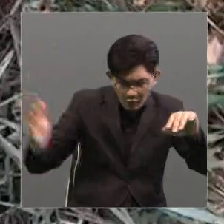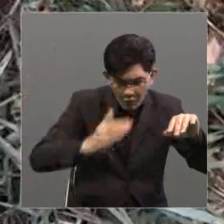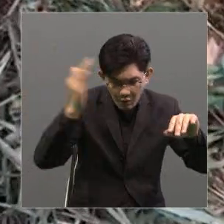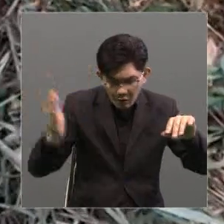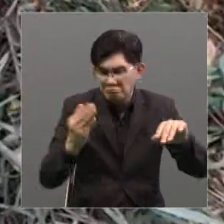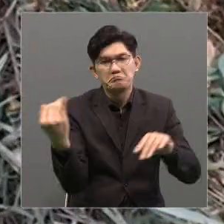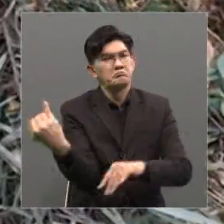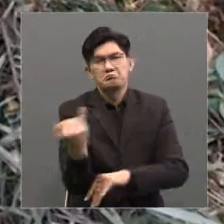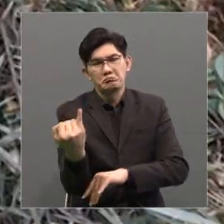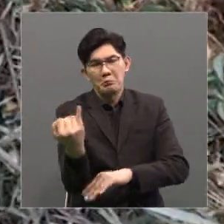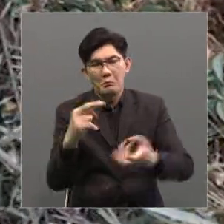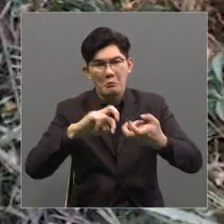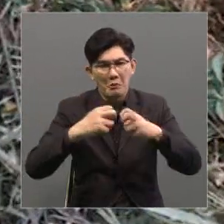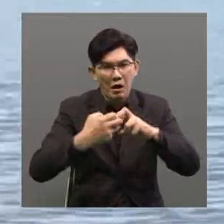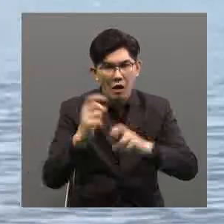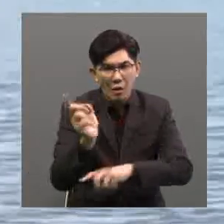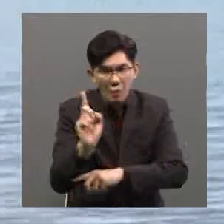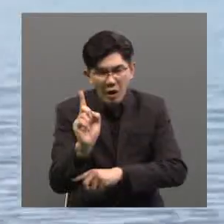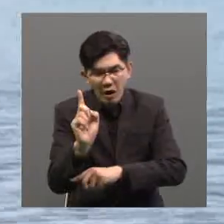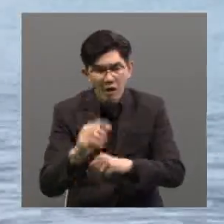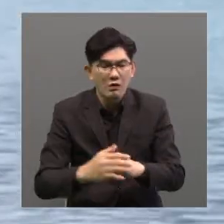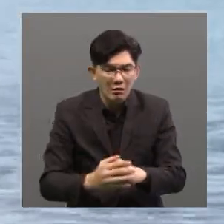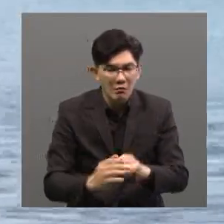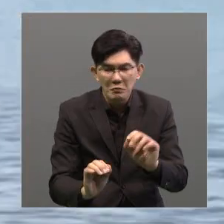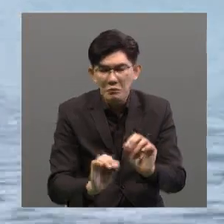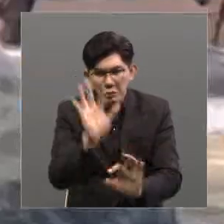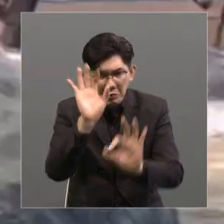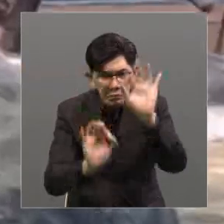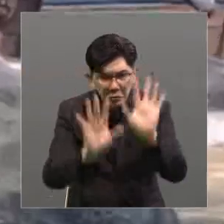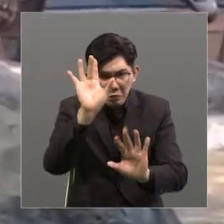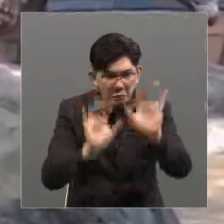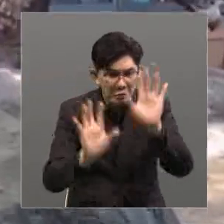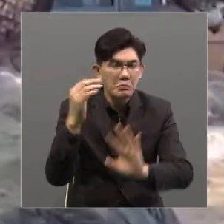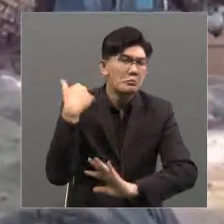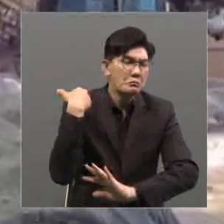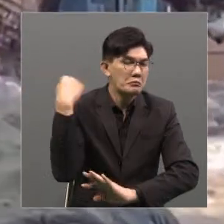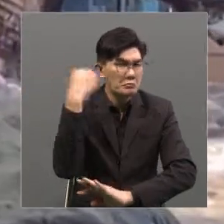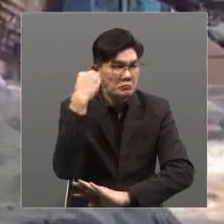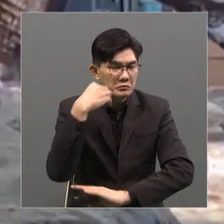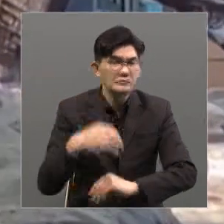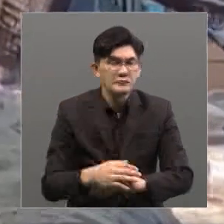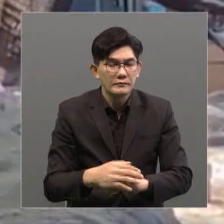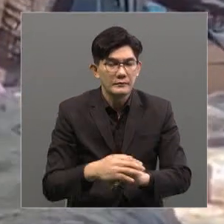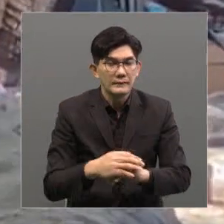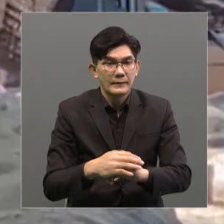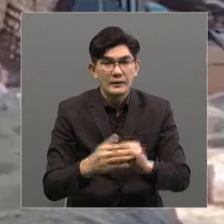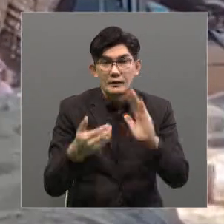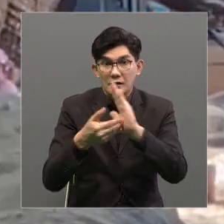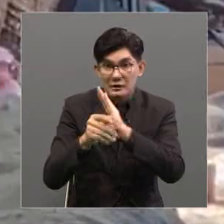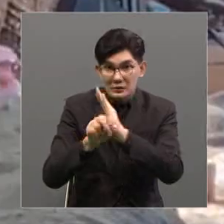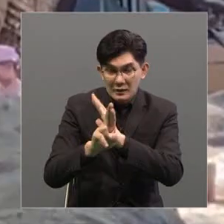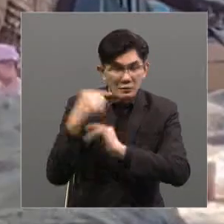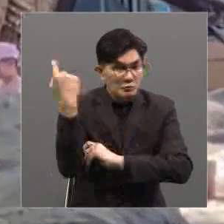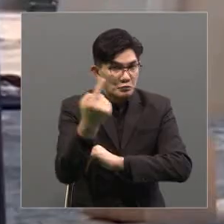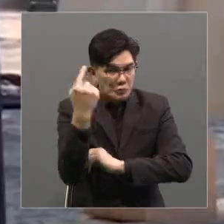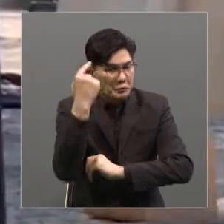ไม่ดีนักมันก็จะมีปัญหาเกี่ยวกับเรื่องทั้งควันไฟป่านั่นเองนะคะสำหรับภาพรวมการท่องเที่ยวในพื้นที่จังหวัดตราดบ้างหลายค